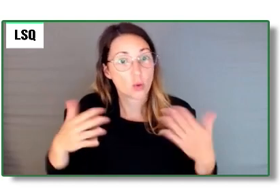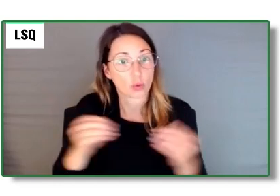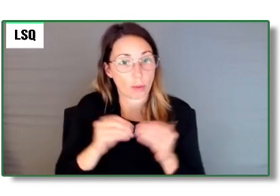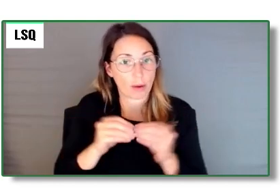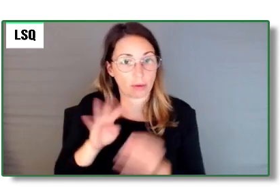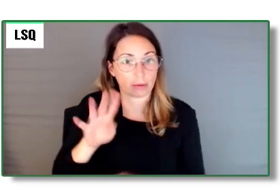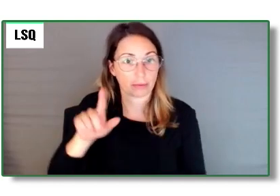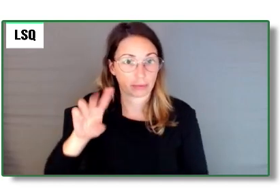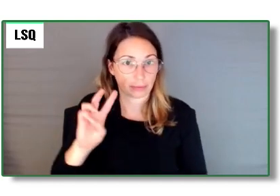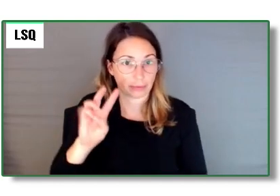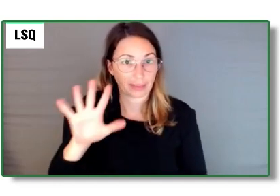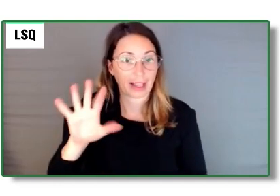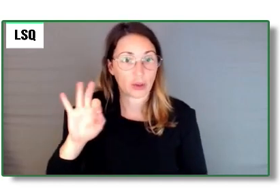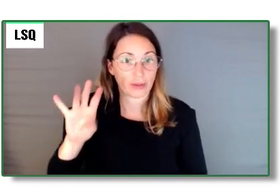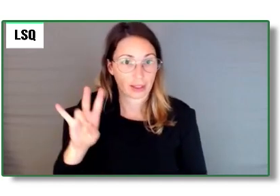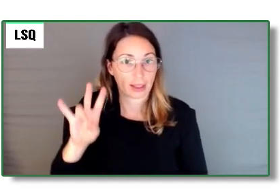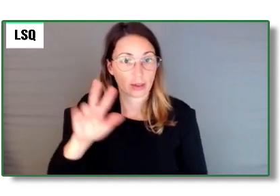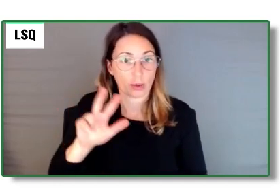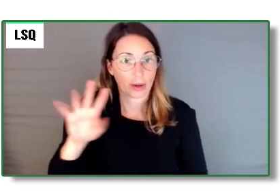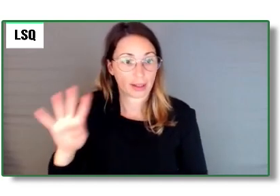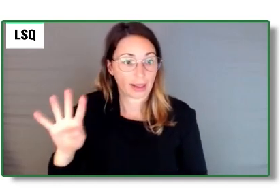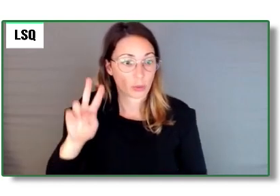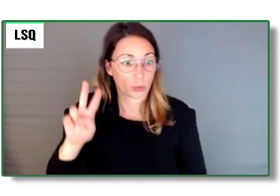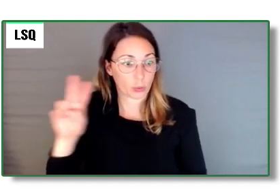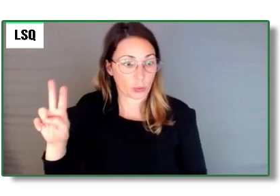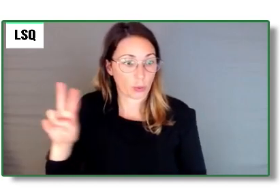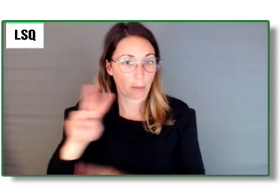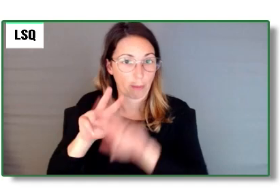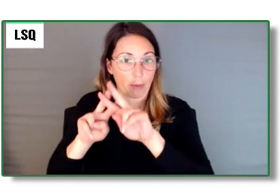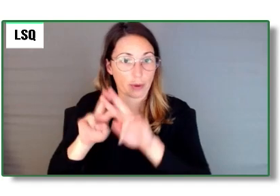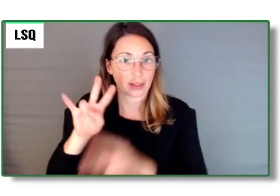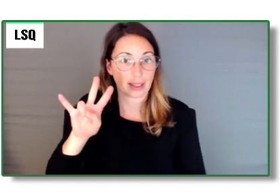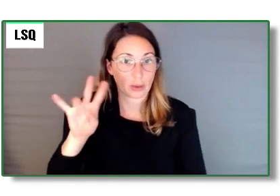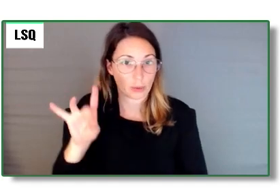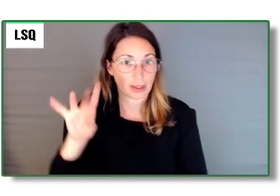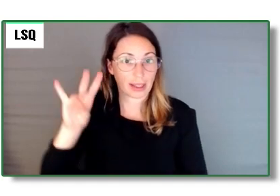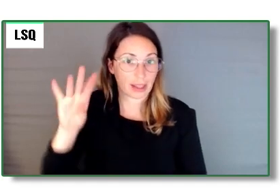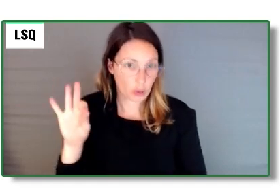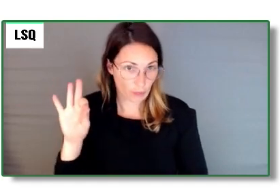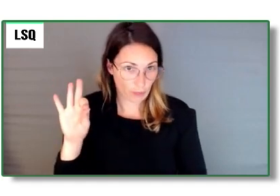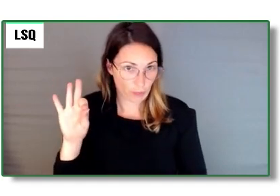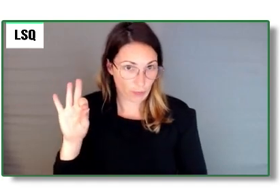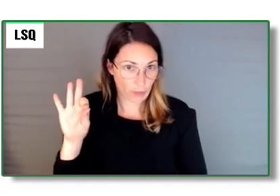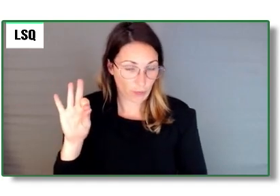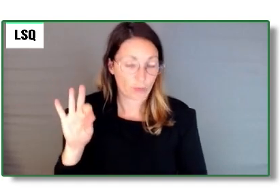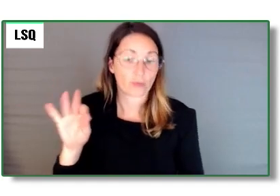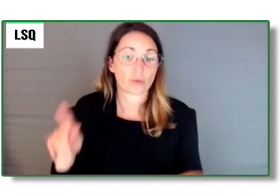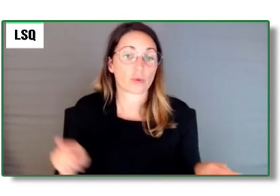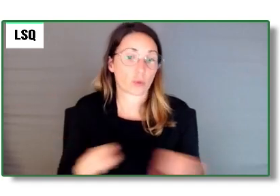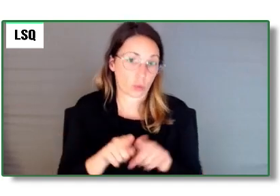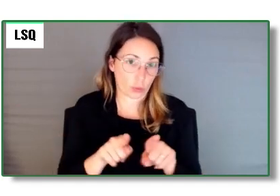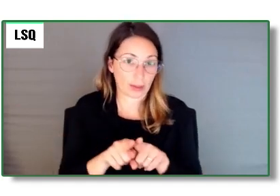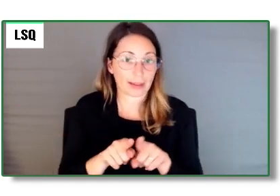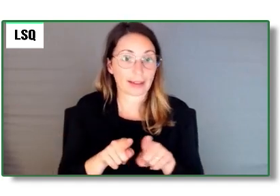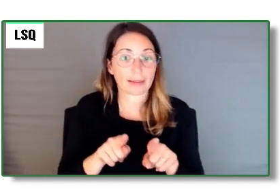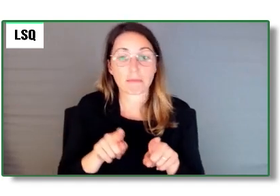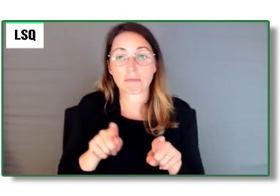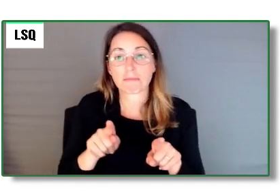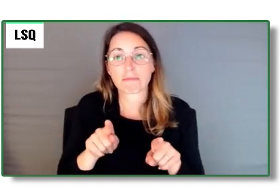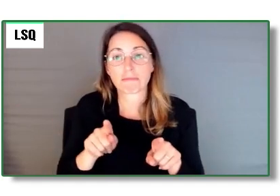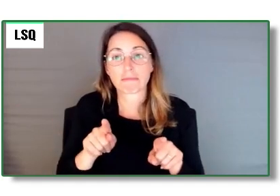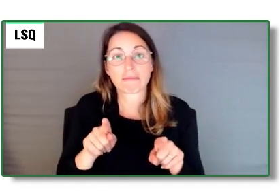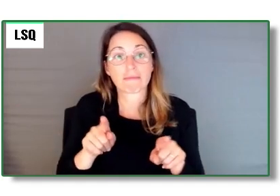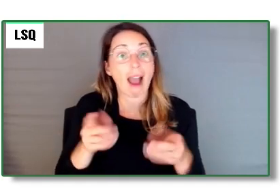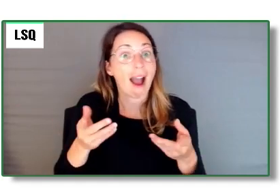416-597-3422, poste 7879. Nous avons donc des petits sacs cadeaux virtuellement